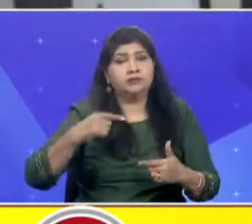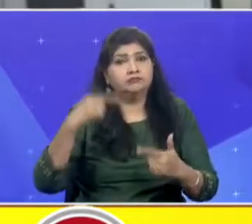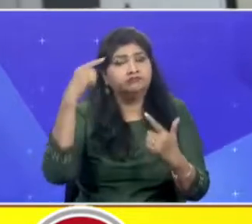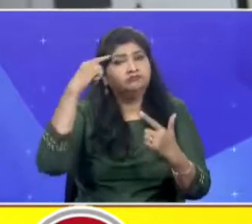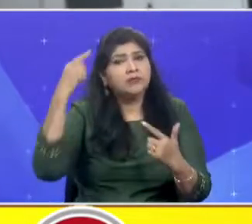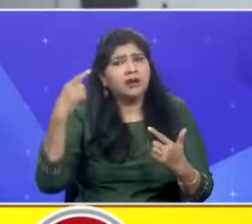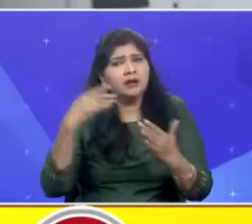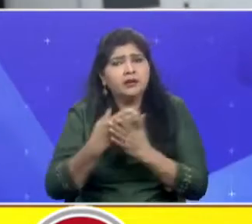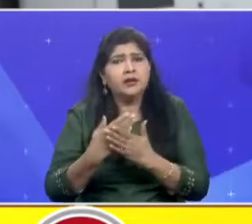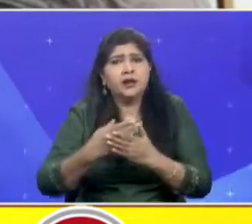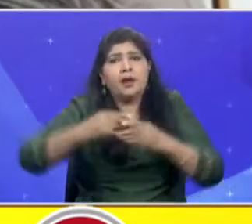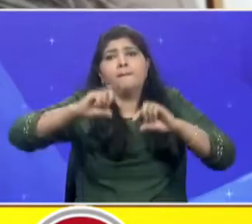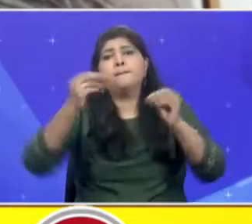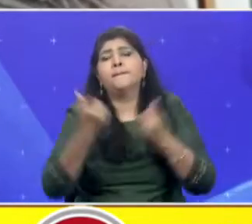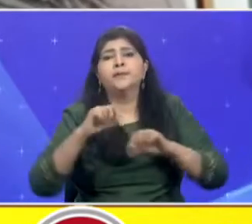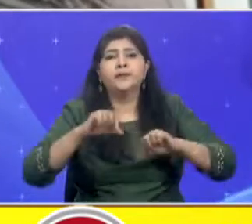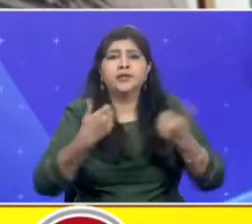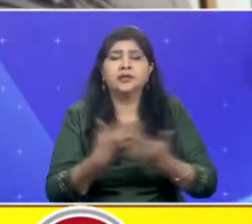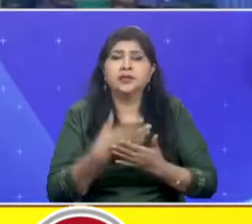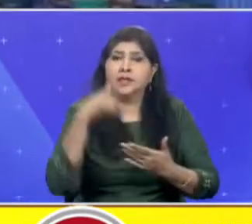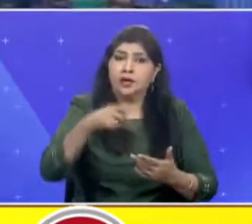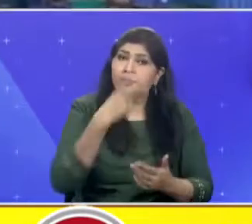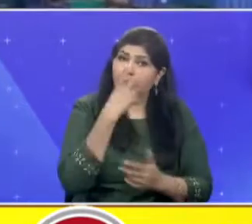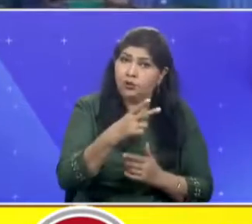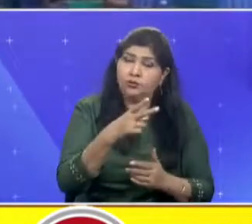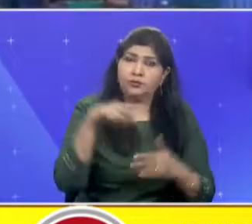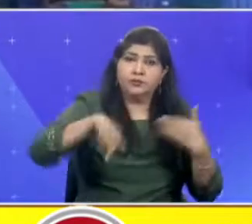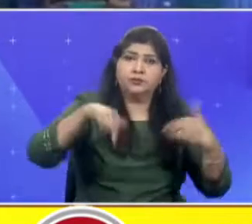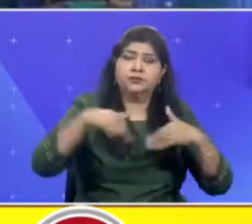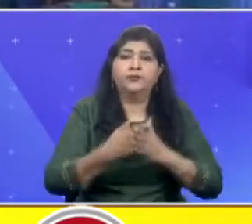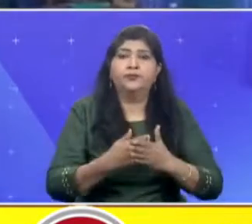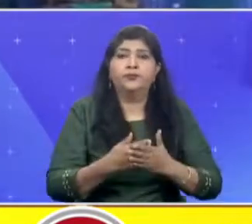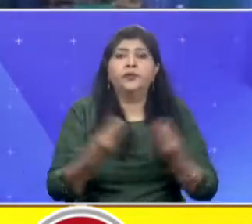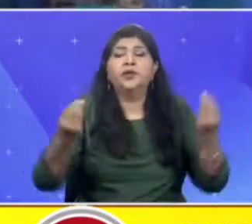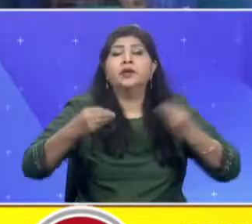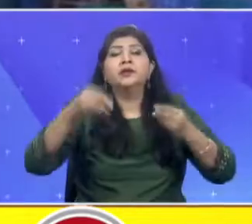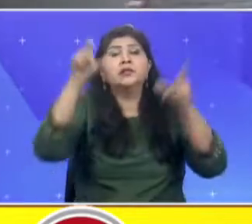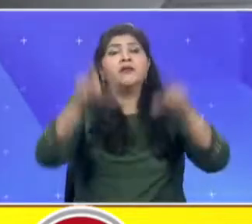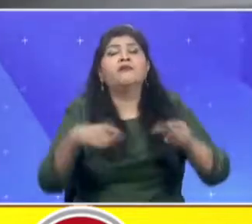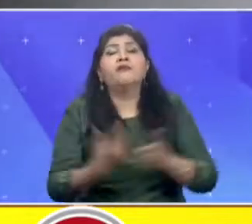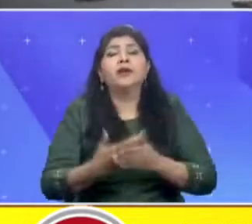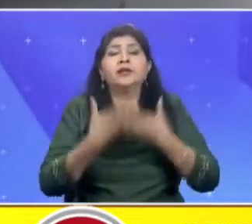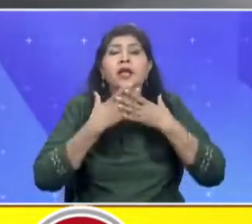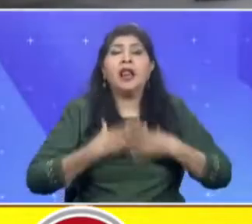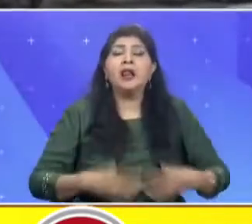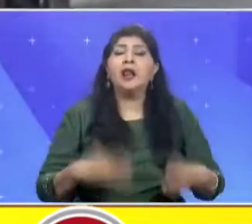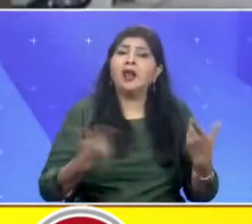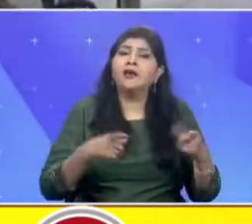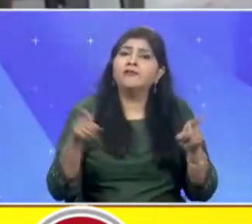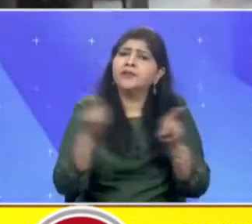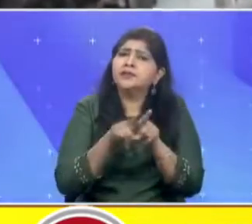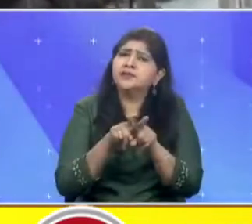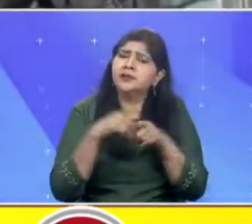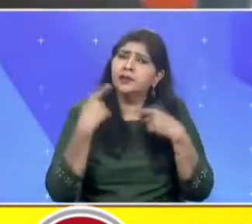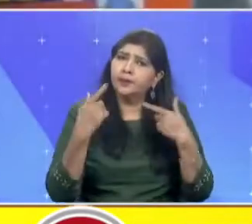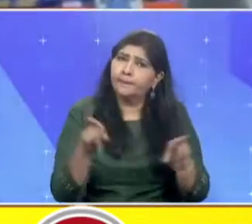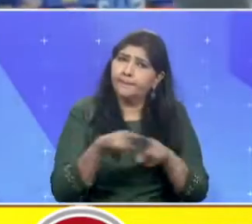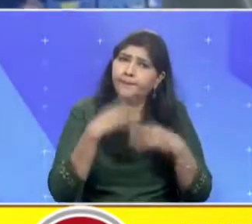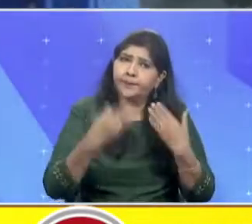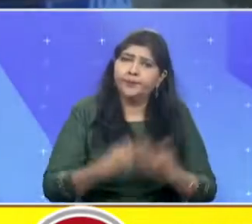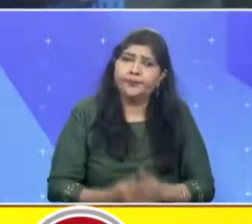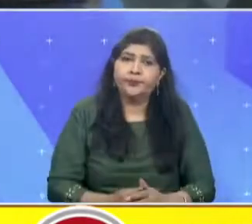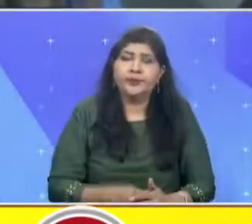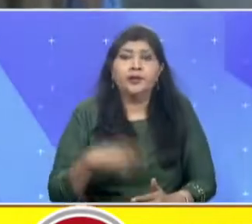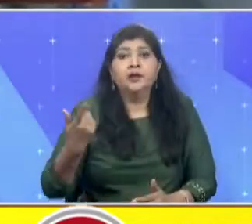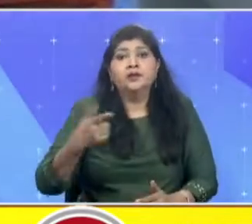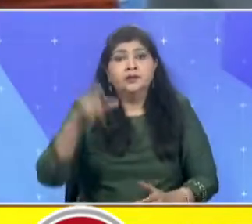सिद्ध भी होते हैं। और आप देखिए, किसी व्यक्ति के जीवन में भी तो ऐसा ही होता है।